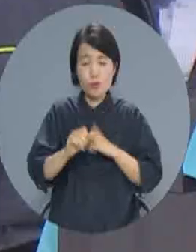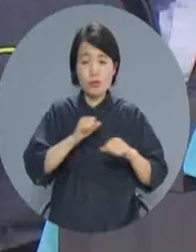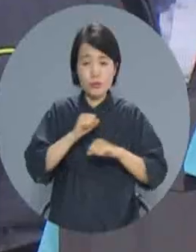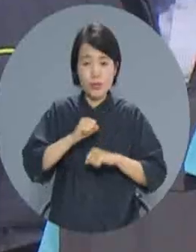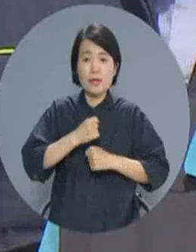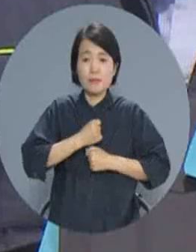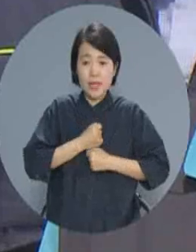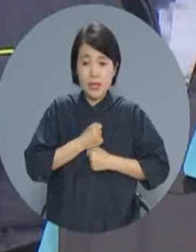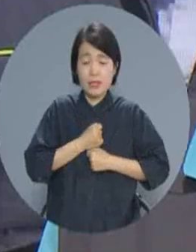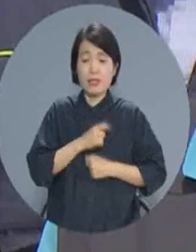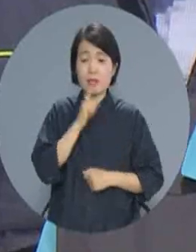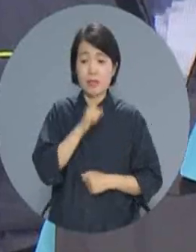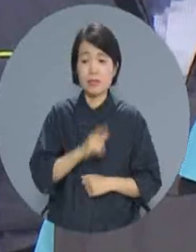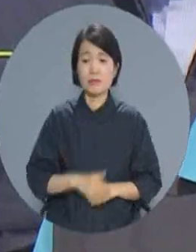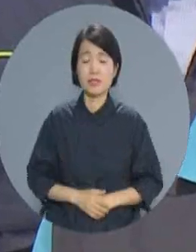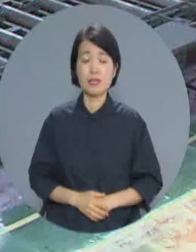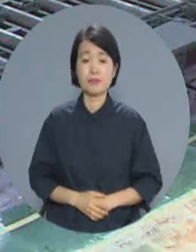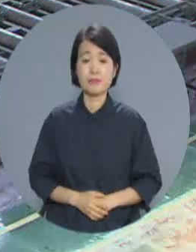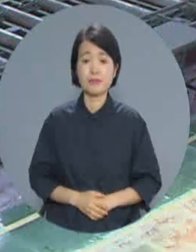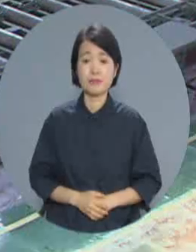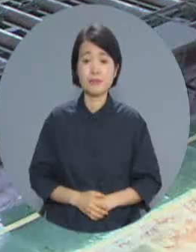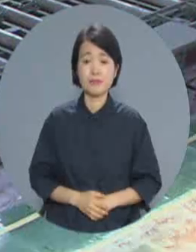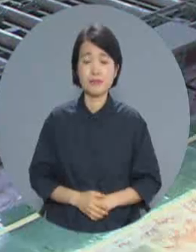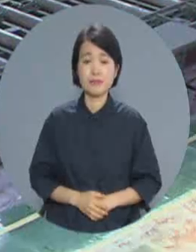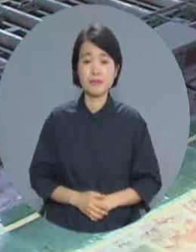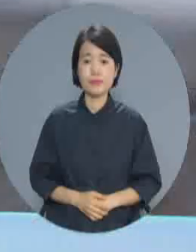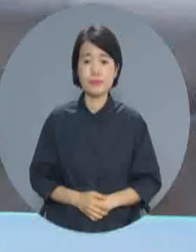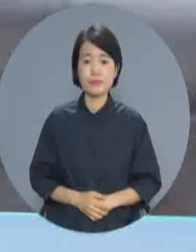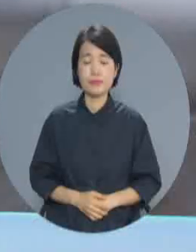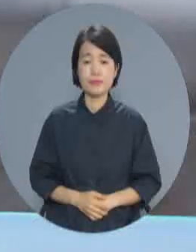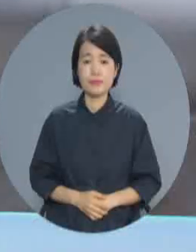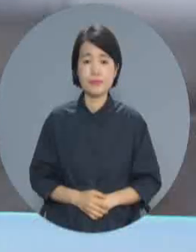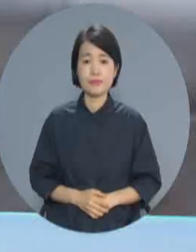이행할 예정이라고 덧붙였습니다.